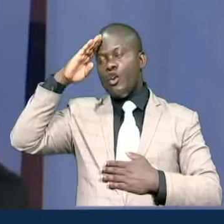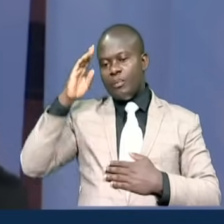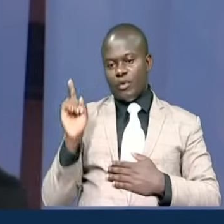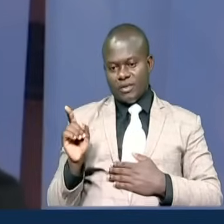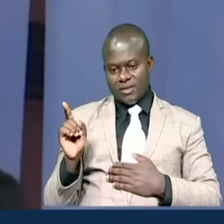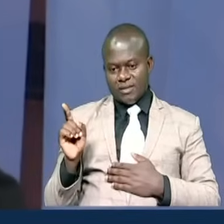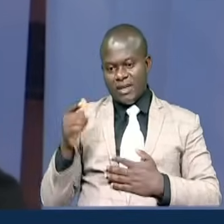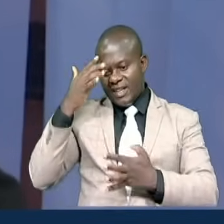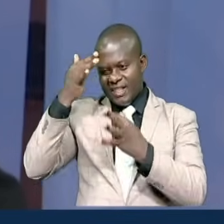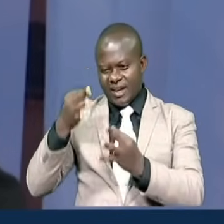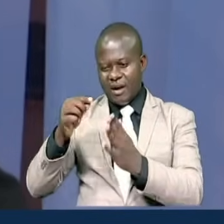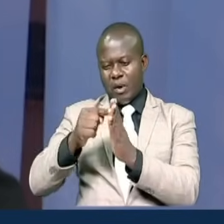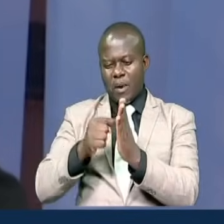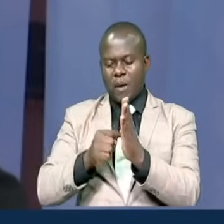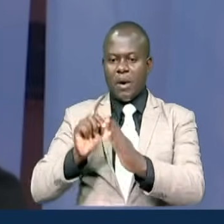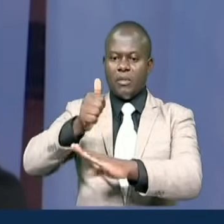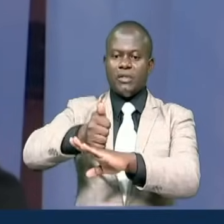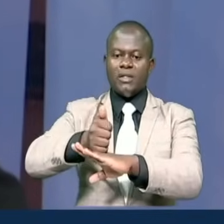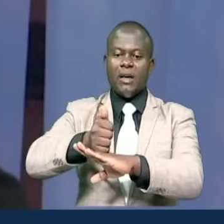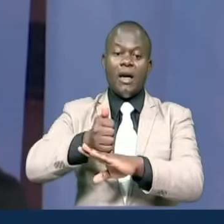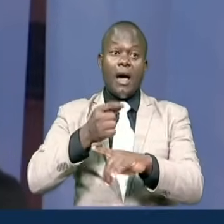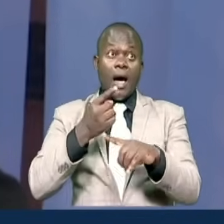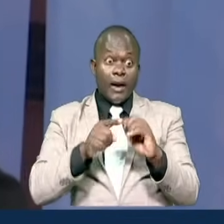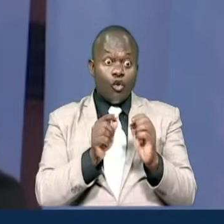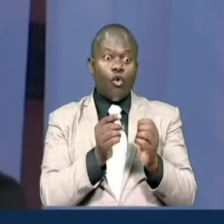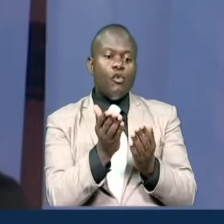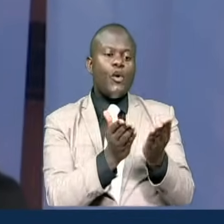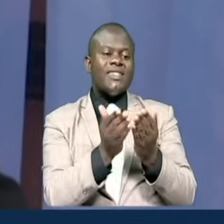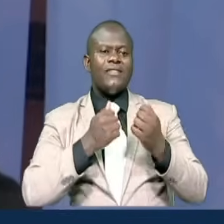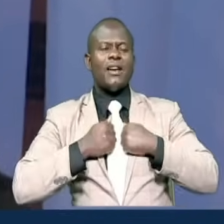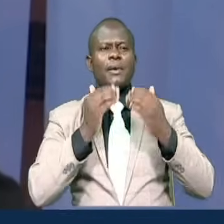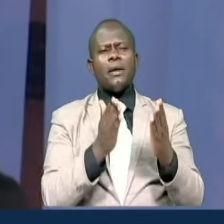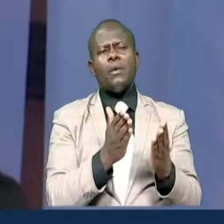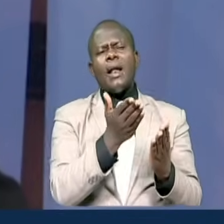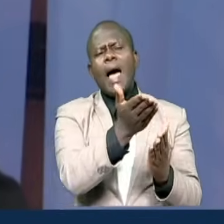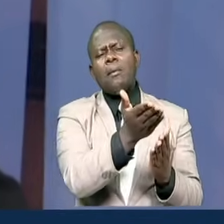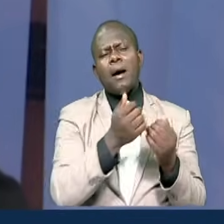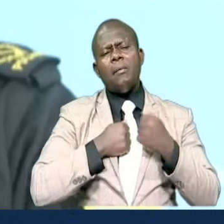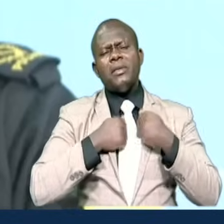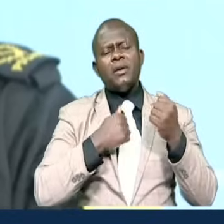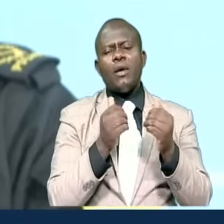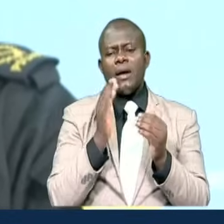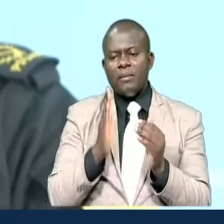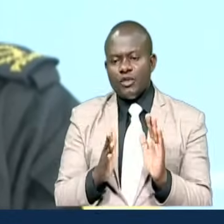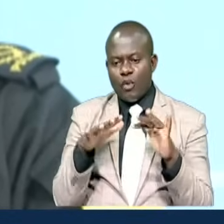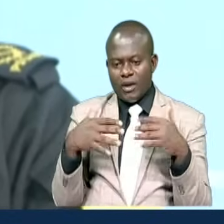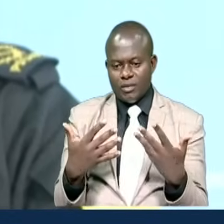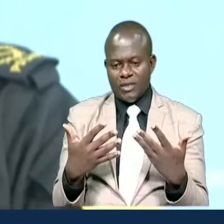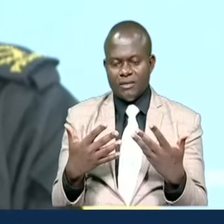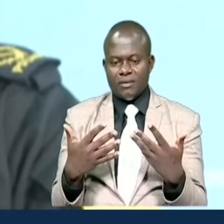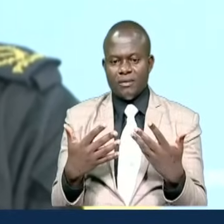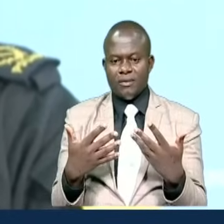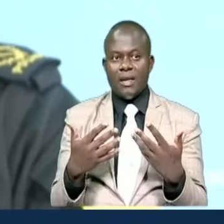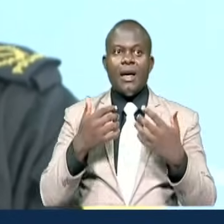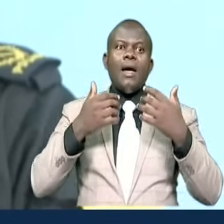n'ingamba murimo gushyiraho, ariko muraze korera abantu aribo Banyarwanda, bo bitware bate? Ni iki mubasaba? Abantu bazirinde gutwara